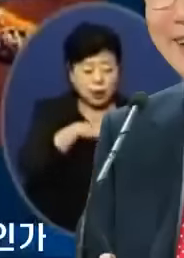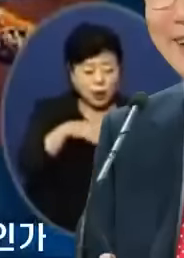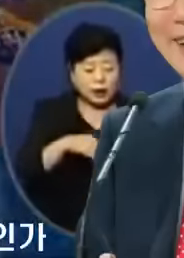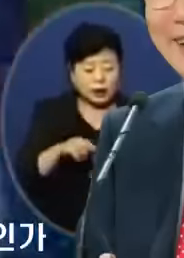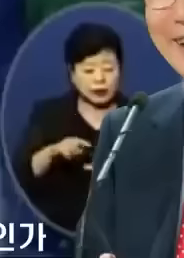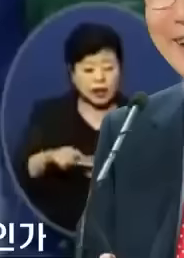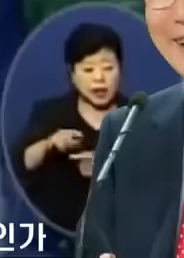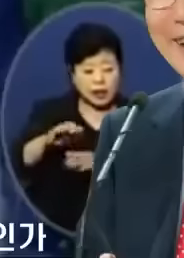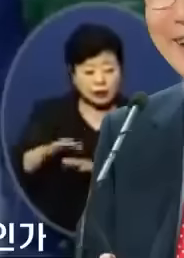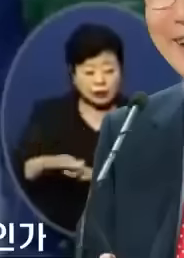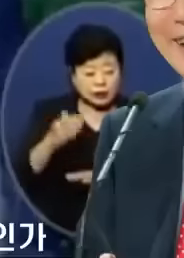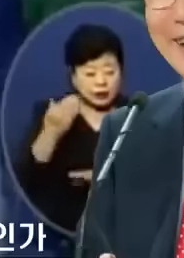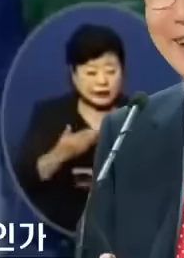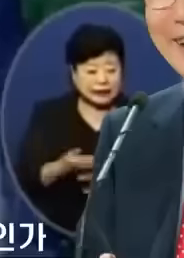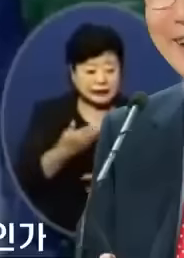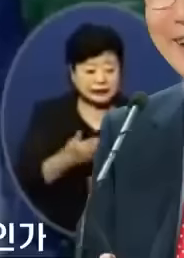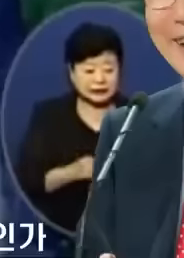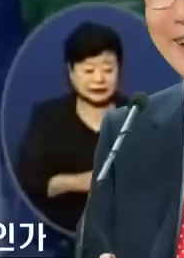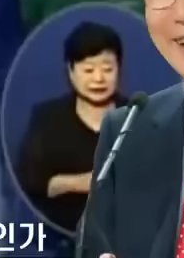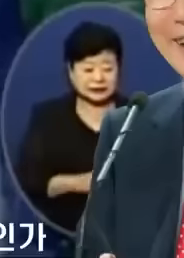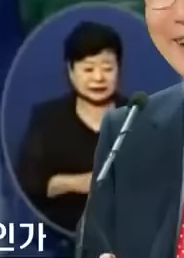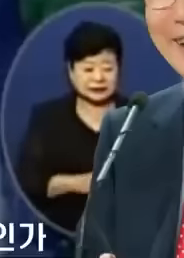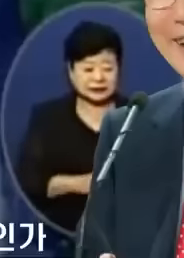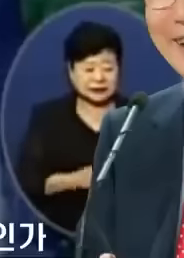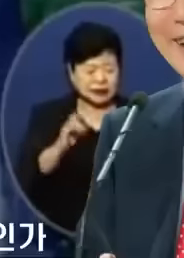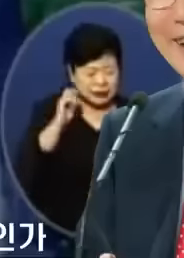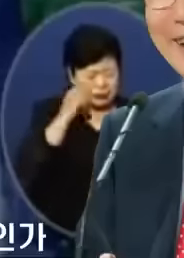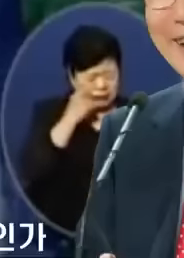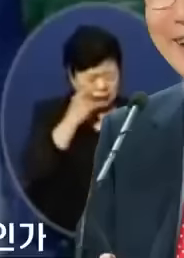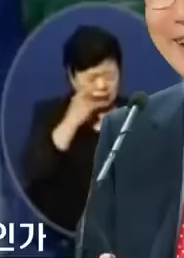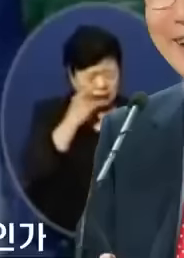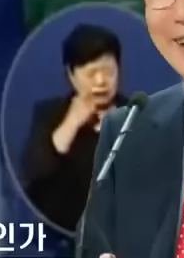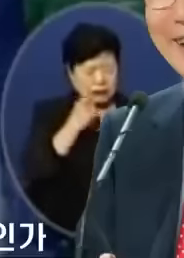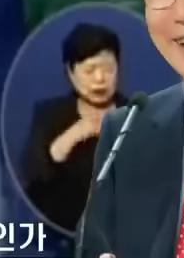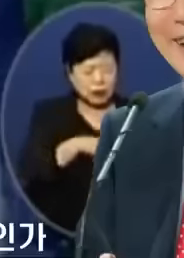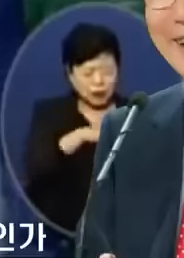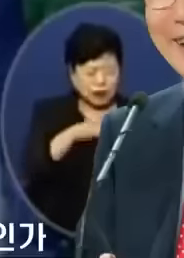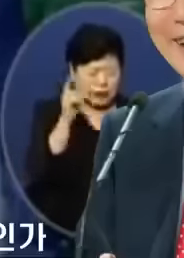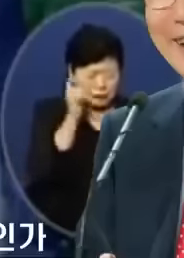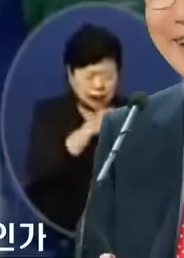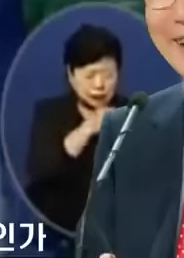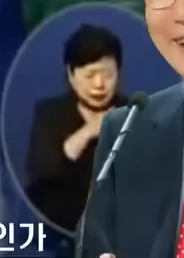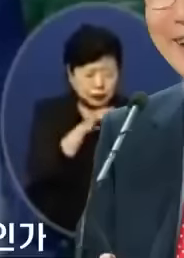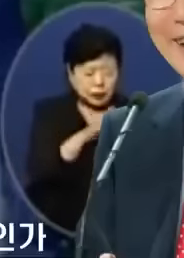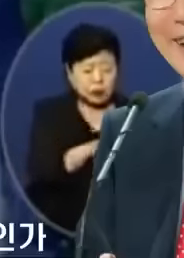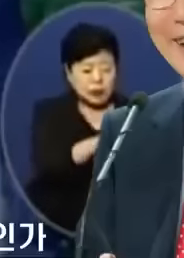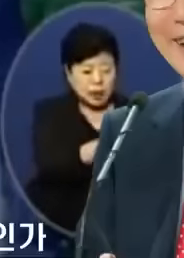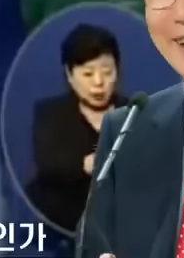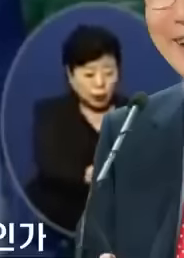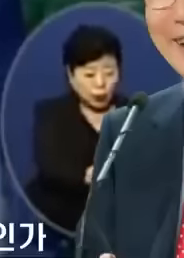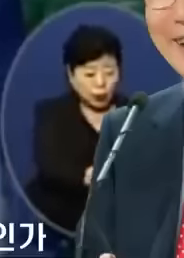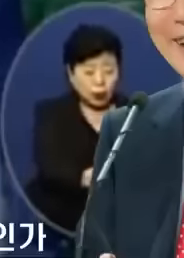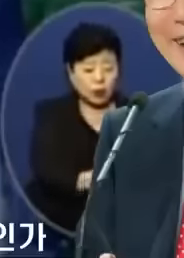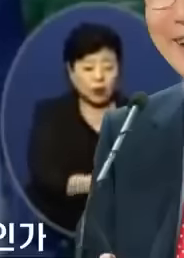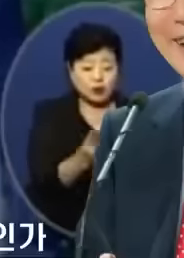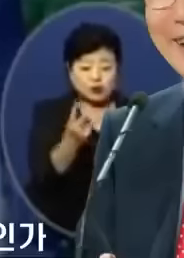환경에 두었었습니다. 다른 아메바는 아주 어려운 환경이 나쁜 곳에